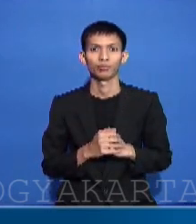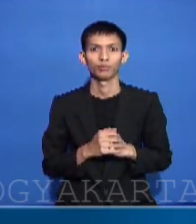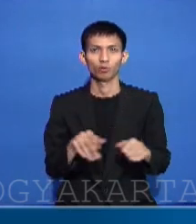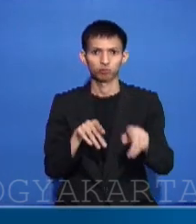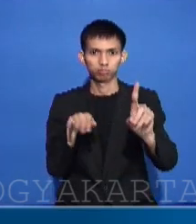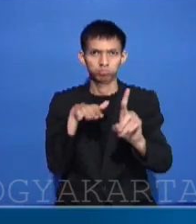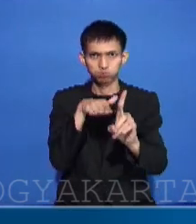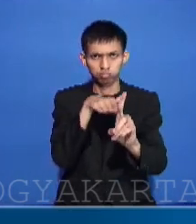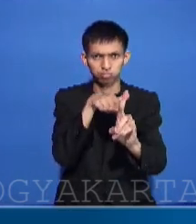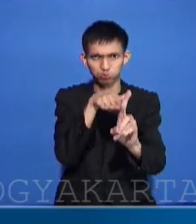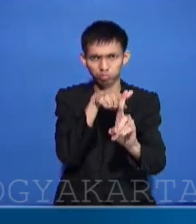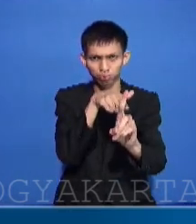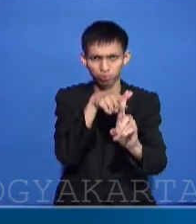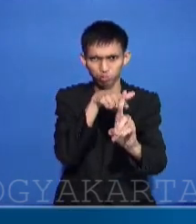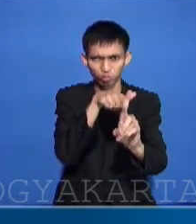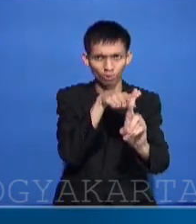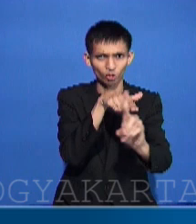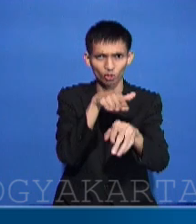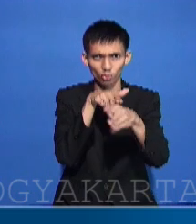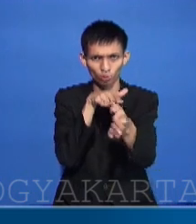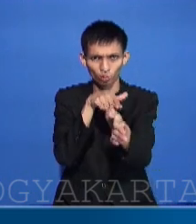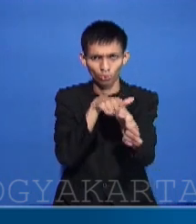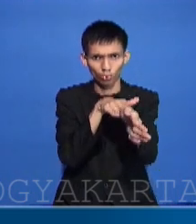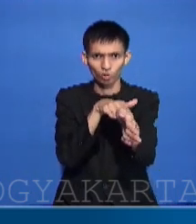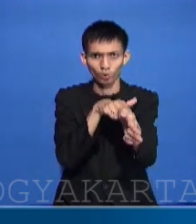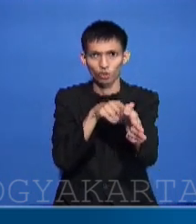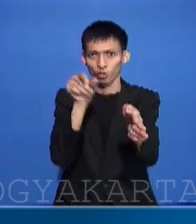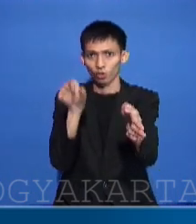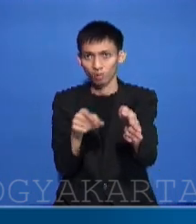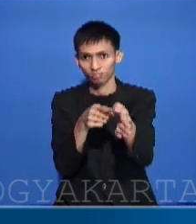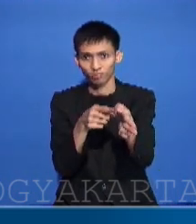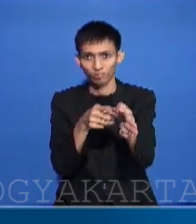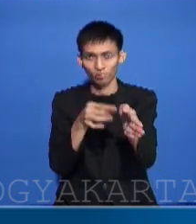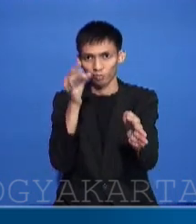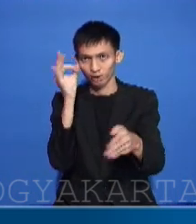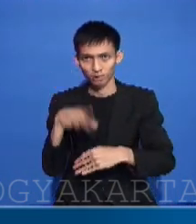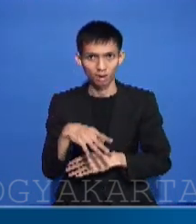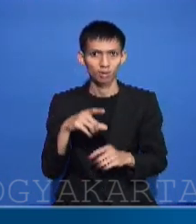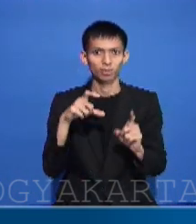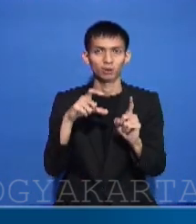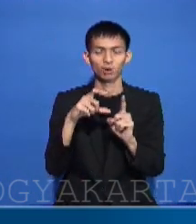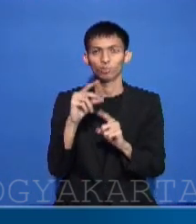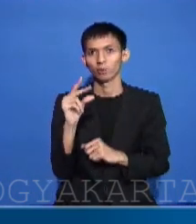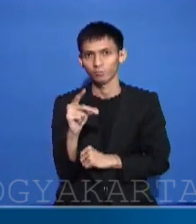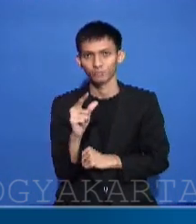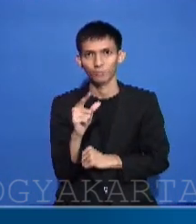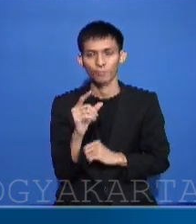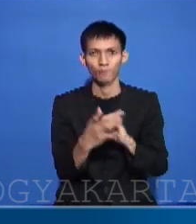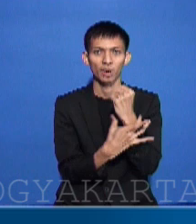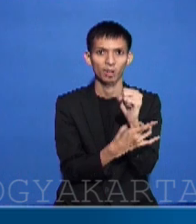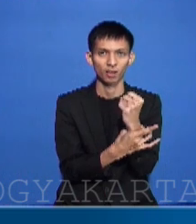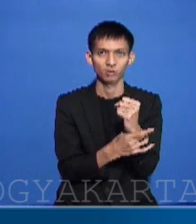Inilah video amatir milik Muhammad Holik Sugiyarto, warga Dusun Berajan, Desa Danurejo, Kecamatan Mertoyudan, Kabupaten Magelang, Jawa